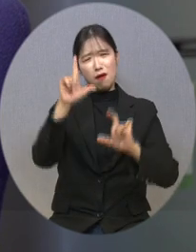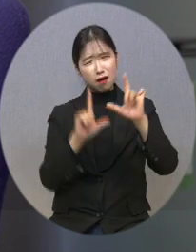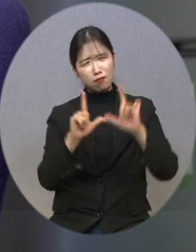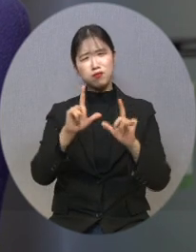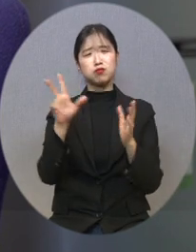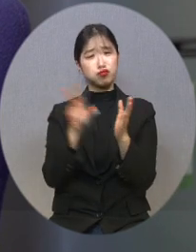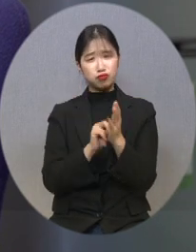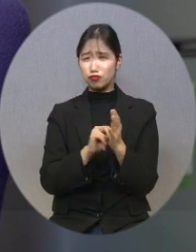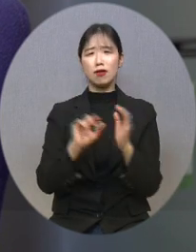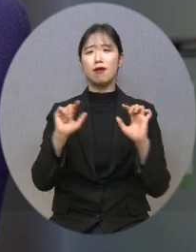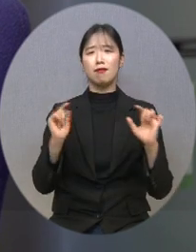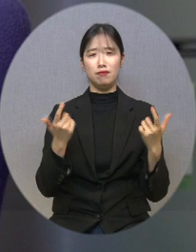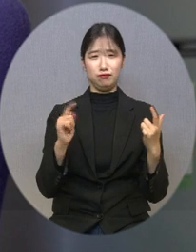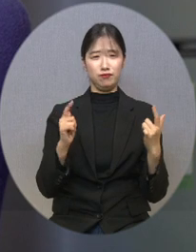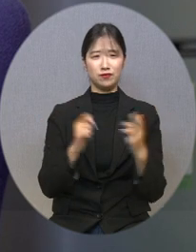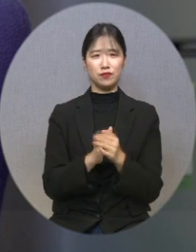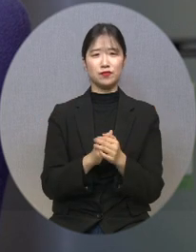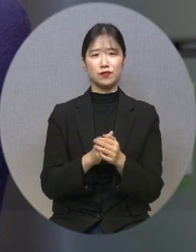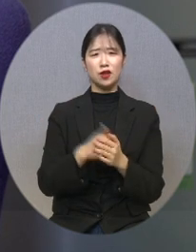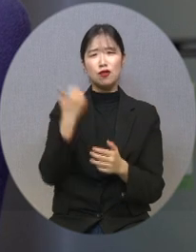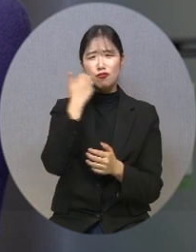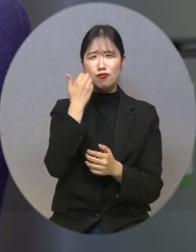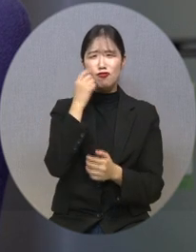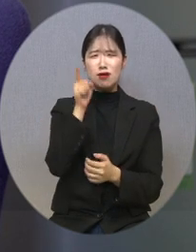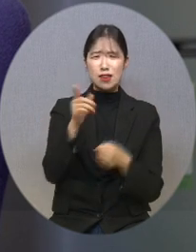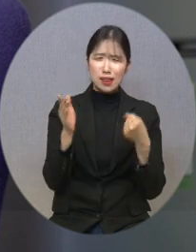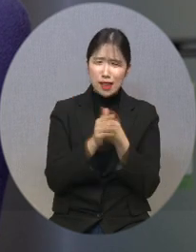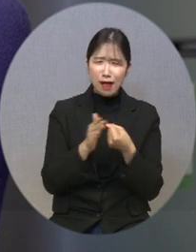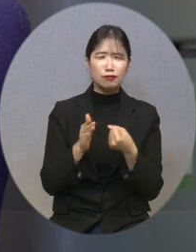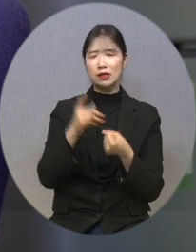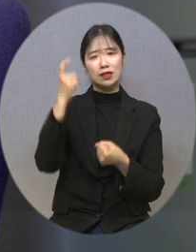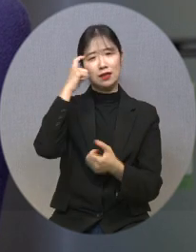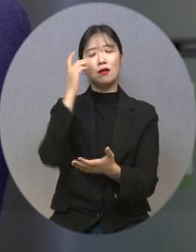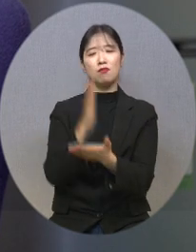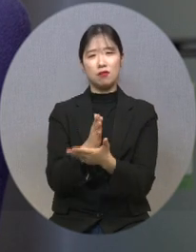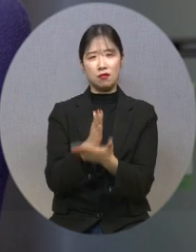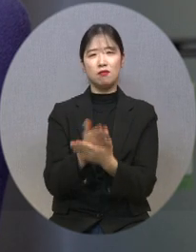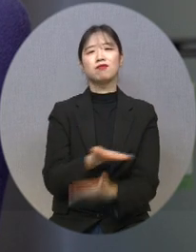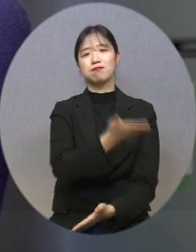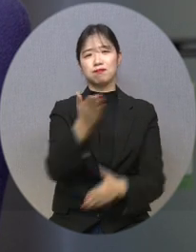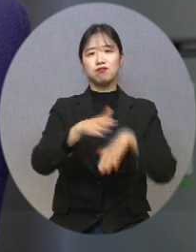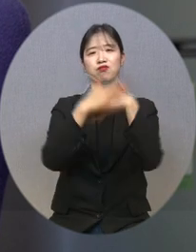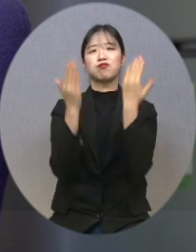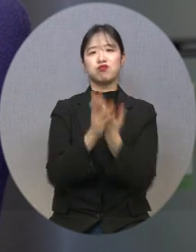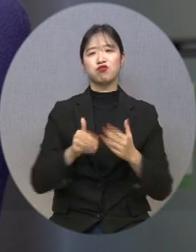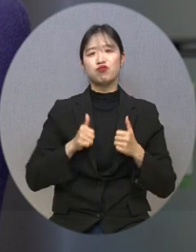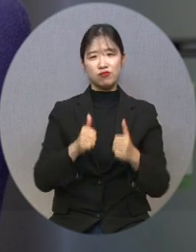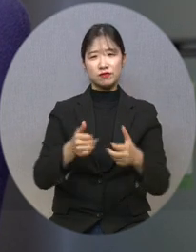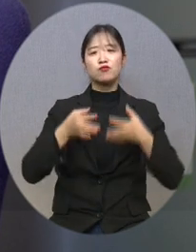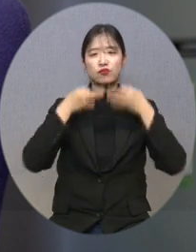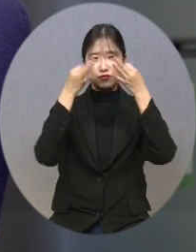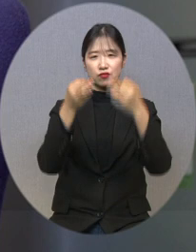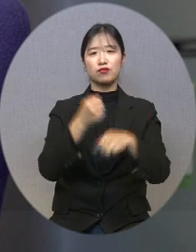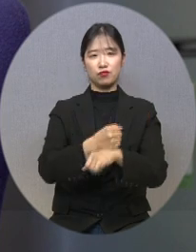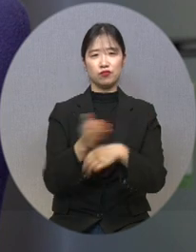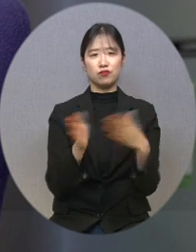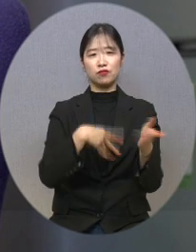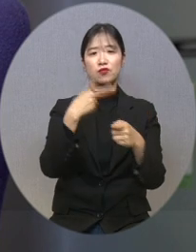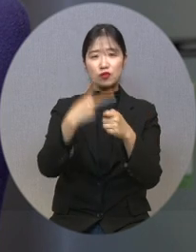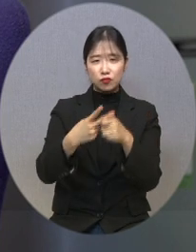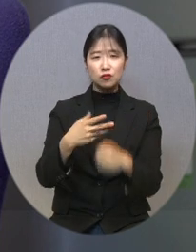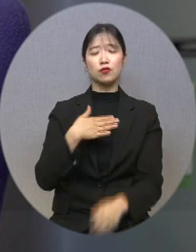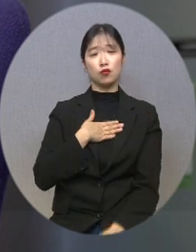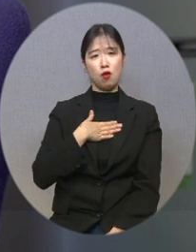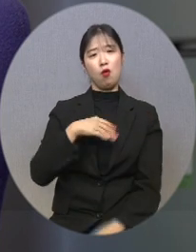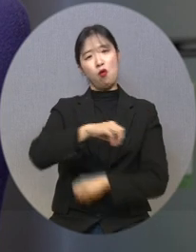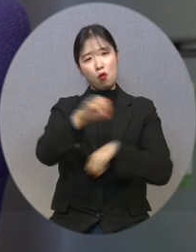현상 때문이 아닙니다. 누군가를 탓하지만 말고 열심히 노력해야 합니다. 두 번째로 저는